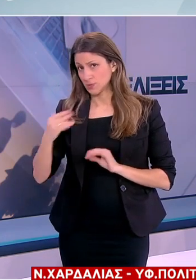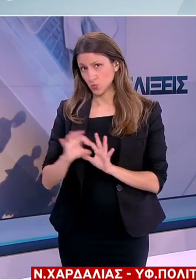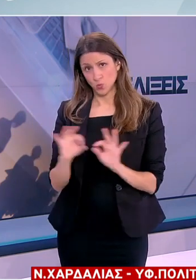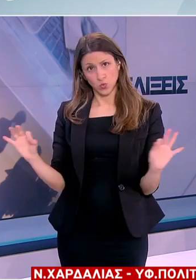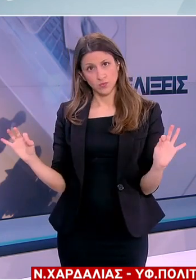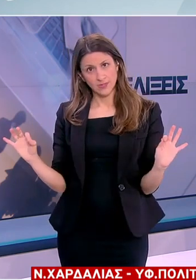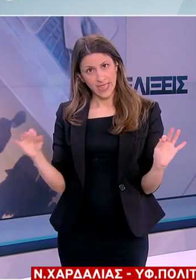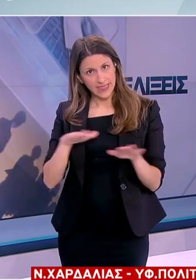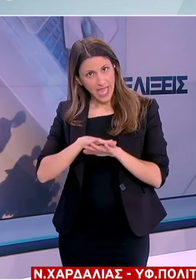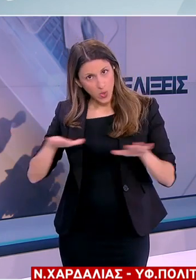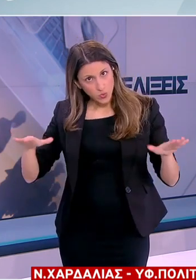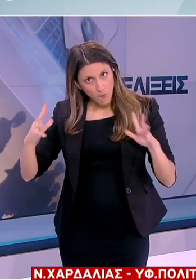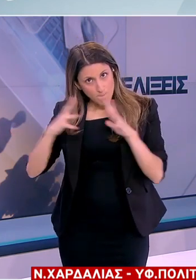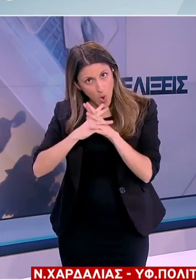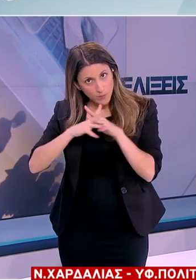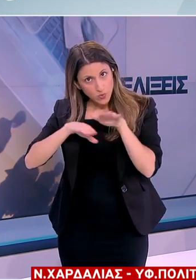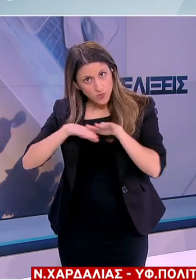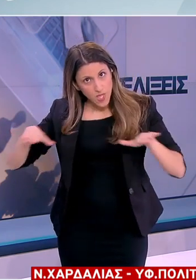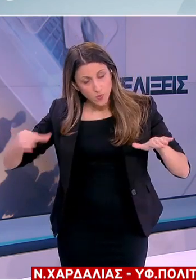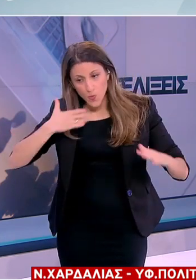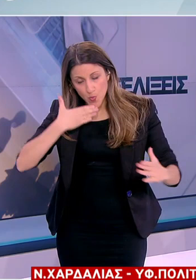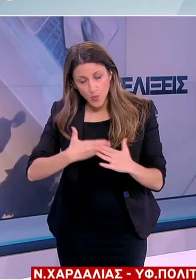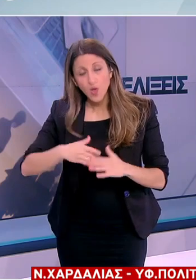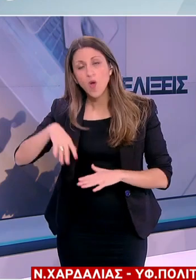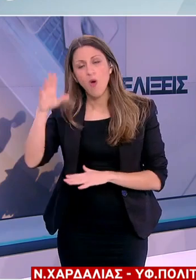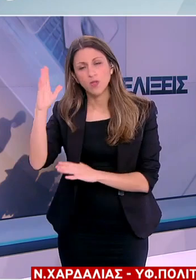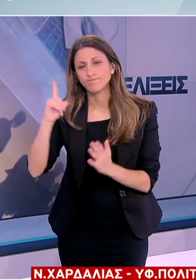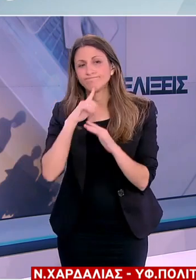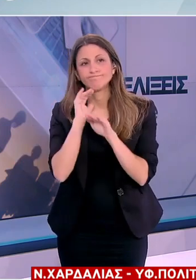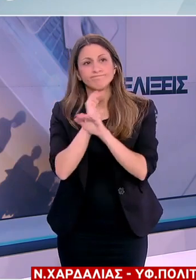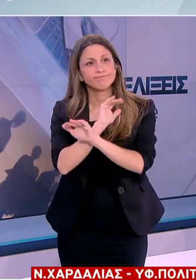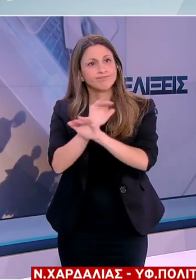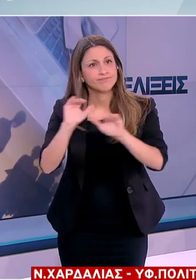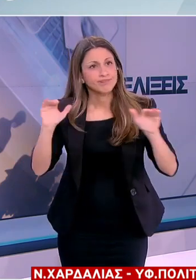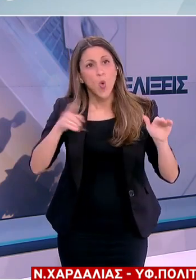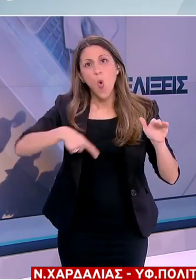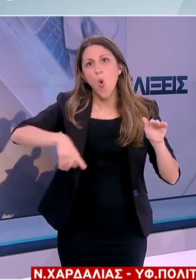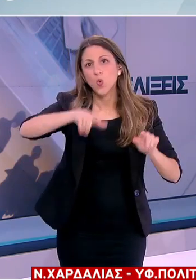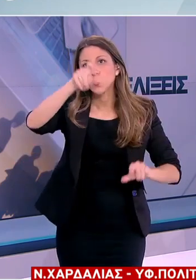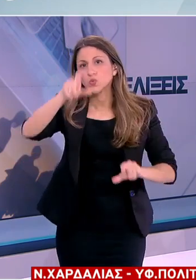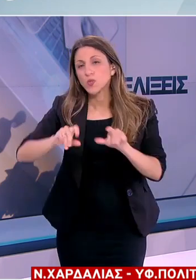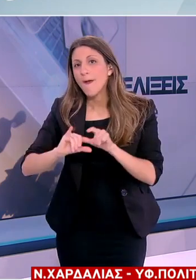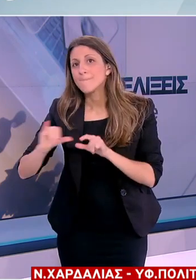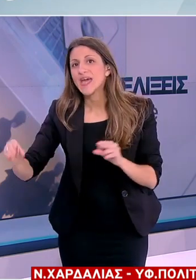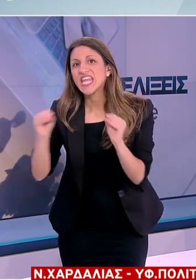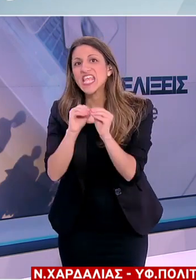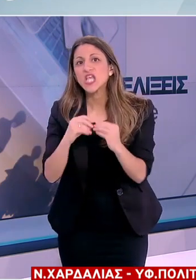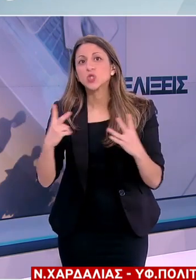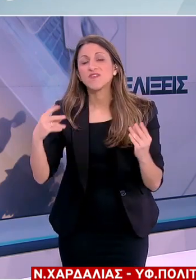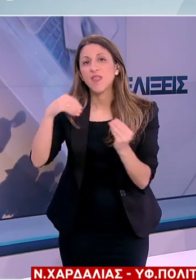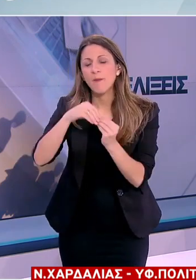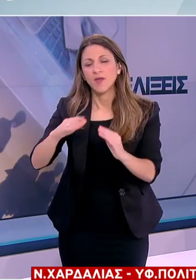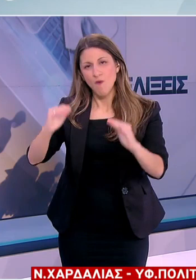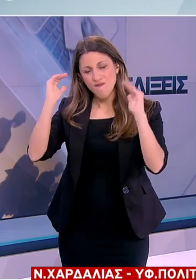τίποτα. Πρέπει να παραμείνουμε σε εγρήγορση και καλούμε όλους τους κατοίκους και μέχρι τις 27 Απριλίου να